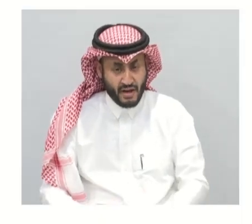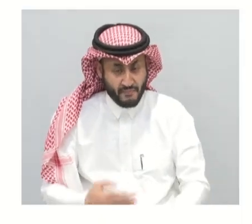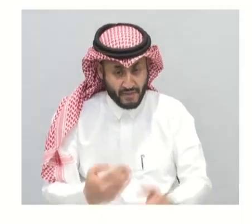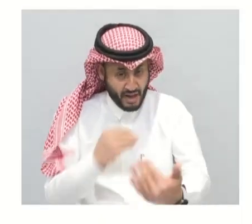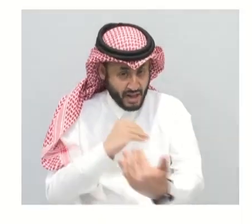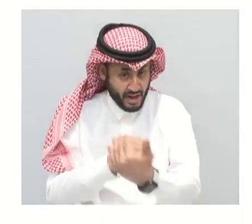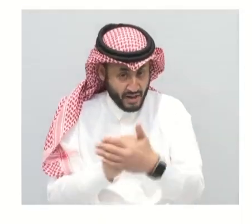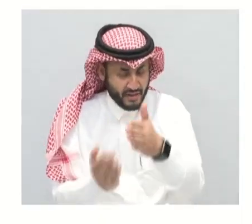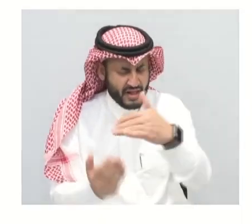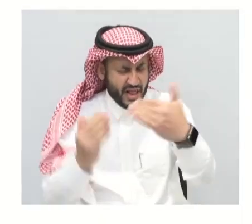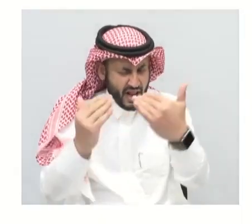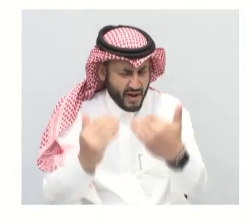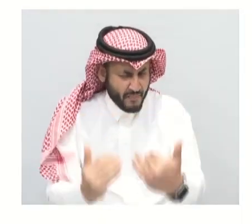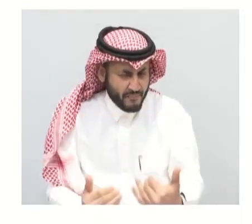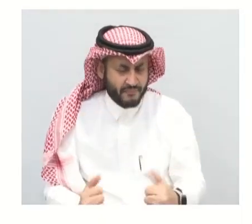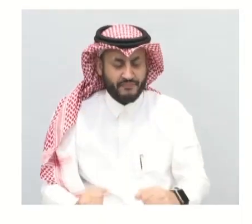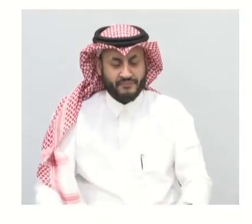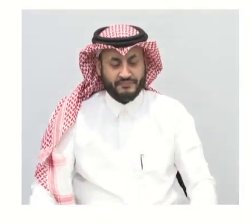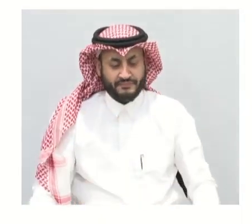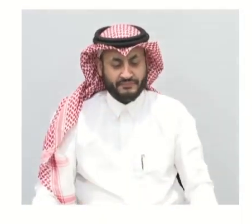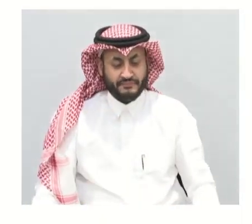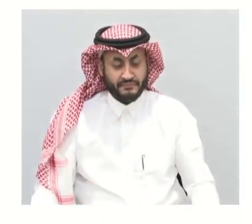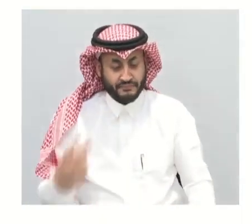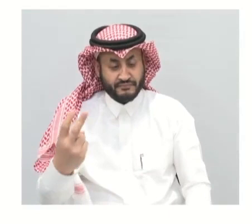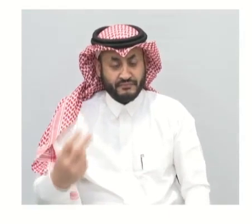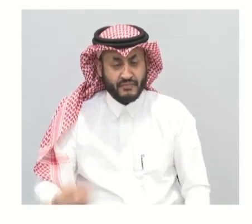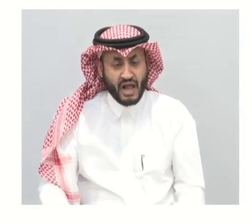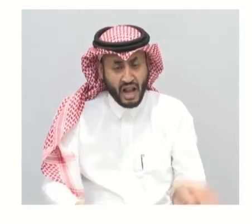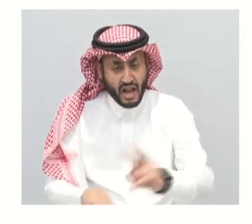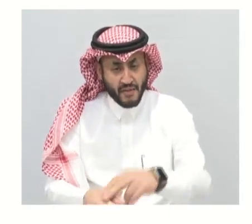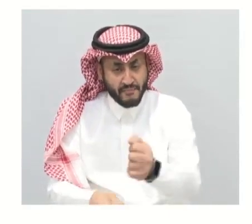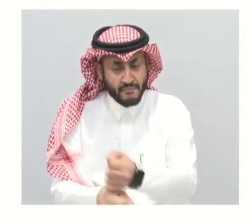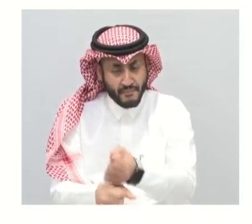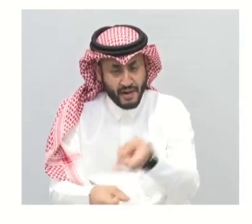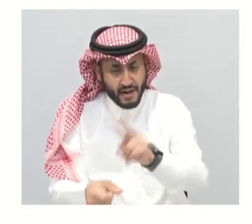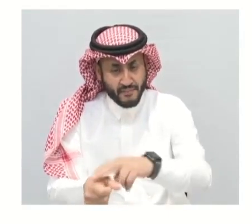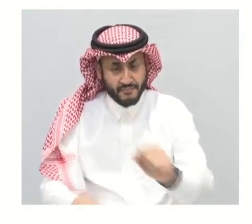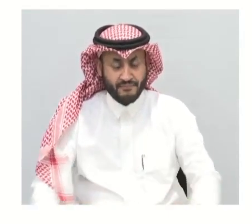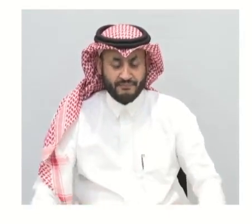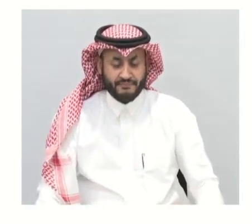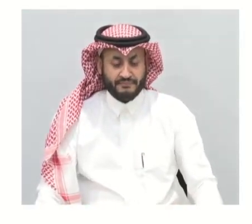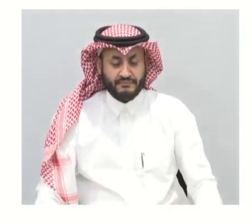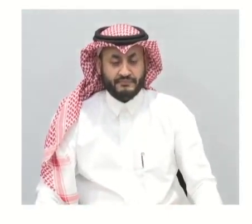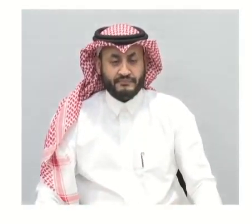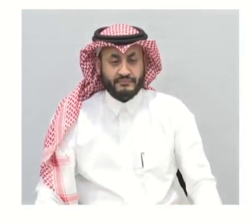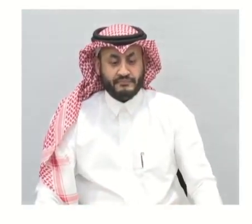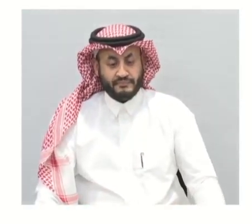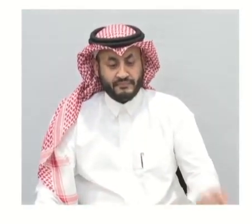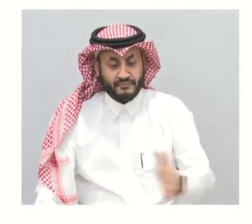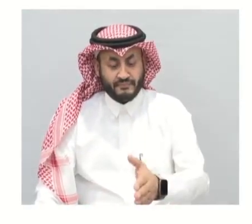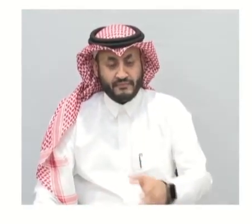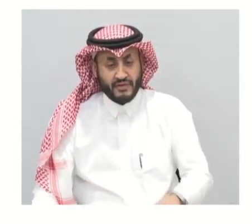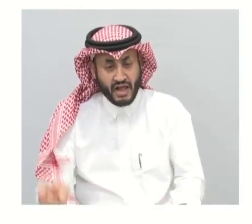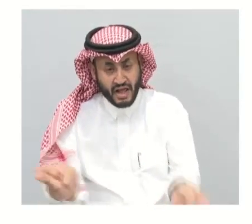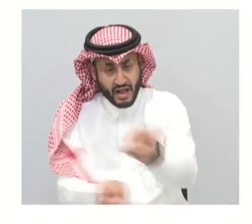ذكرنا معنا الترشيد اضافه الى ذلك تحدثنا عن اعاده الاستخدام اضافه الى ذلك تعرفنا